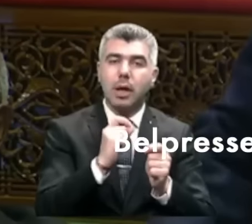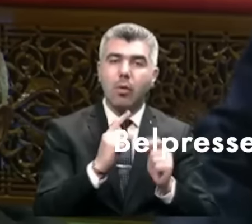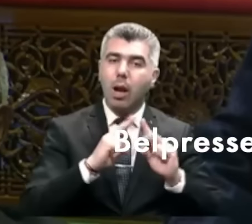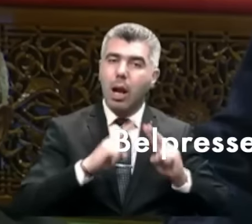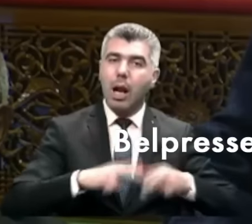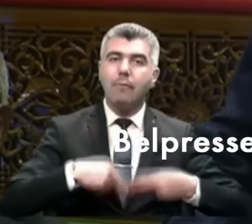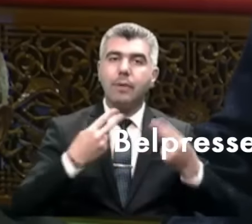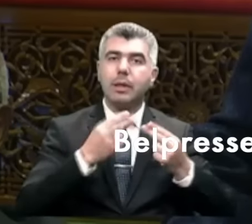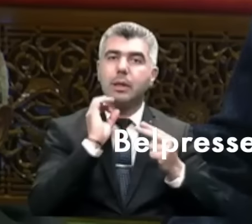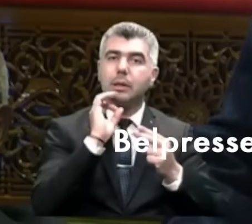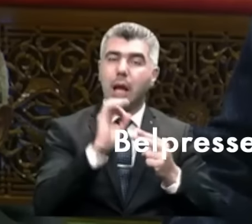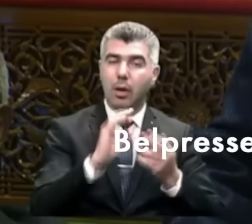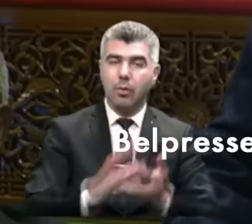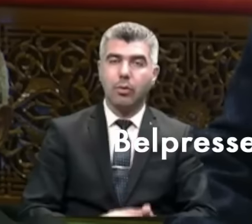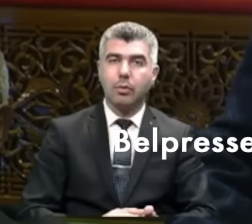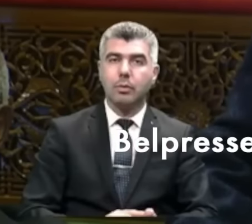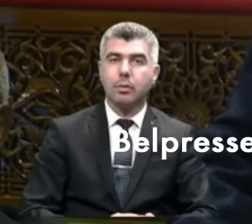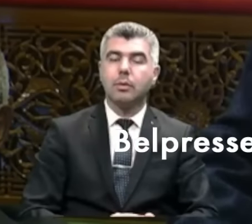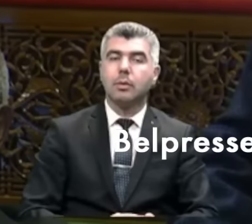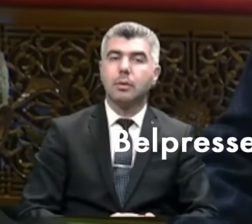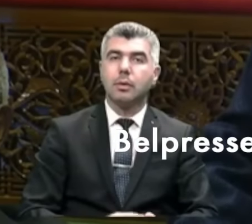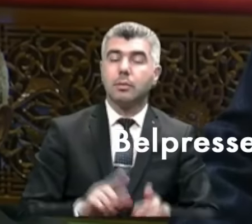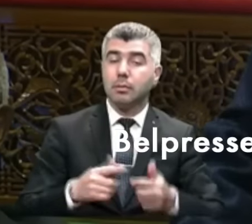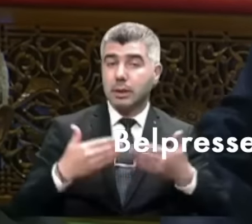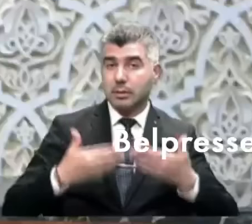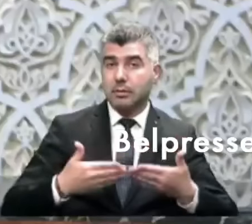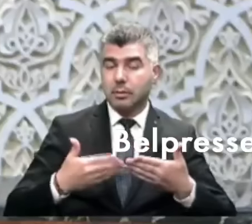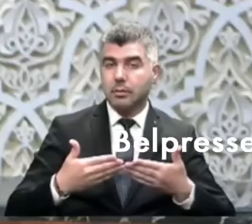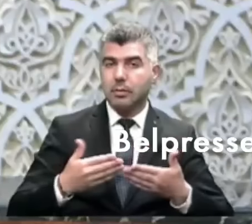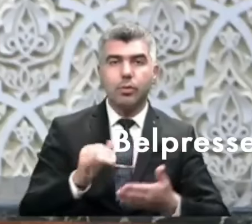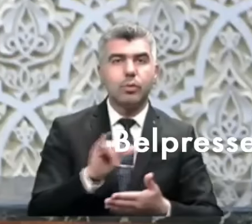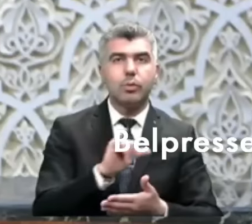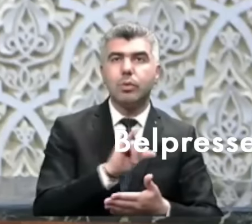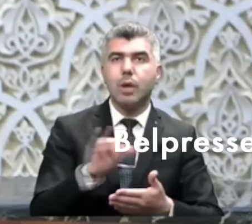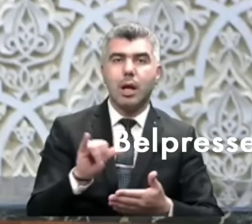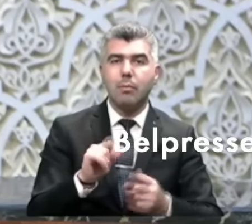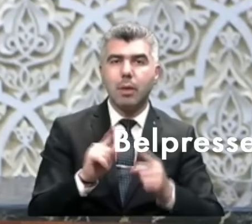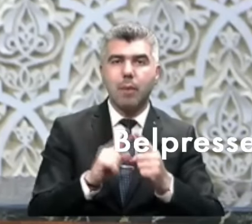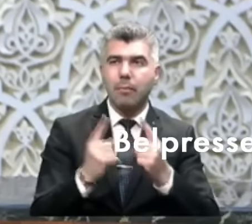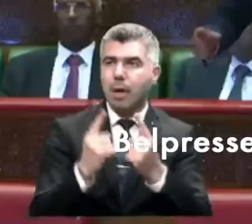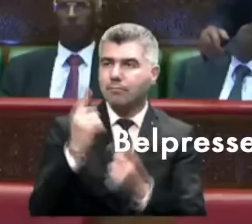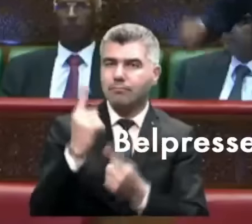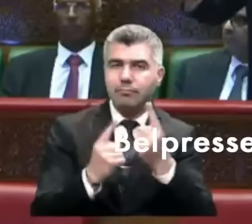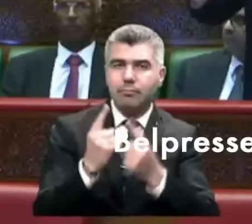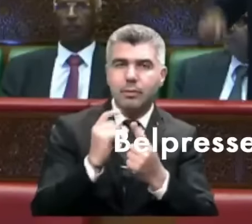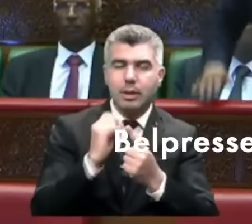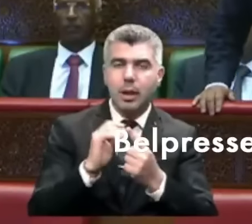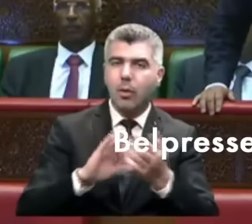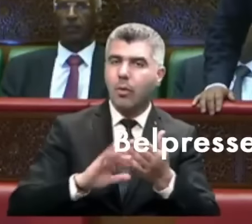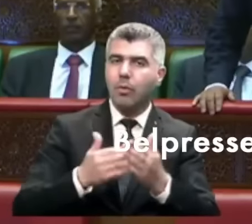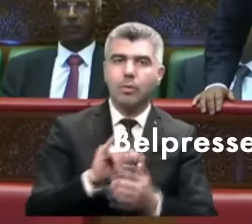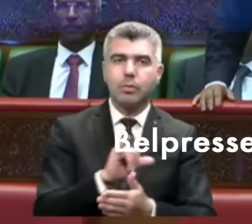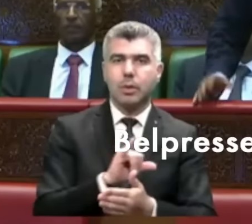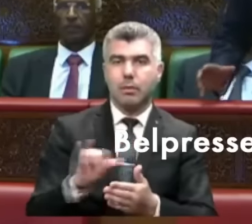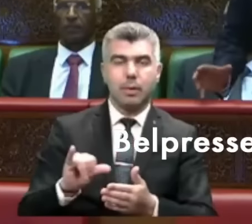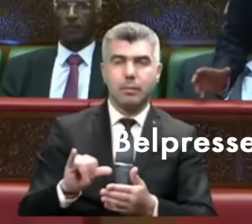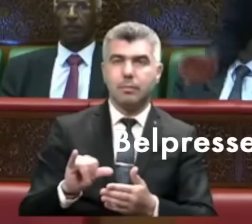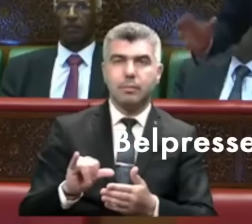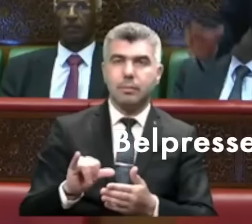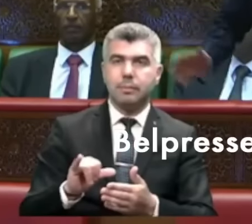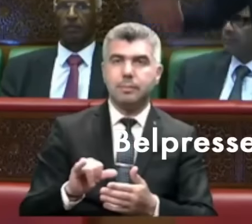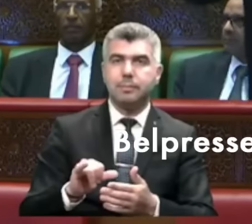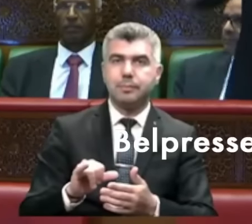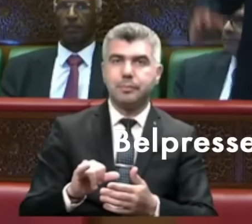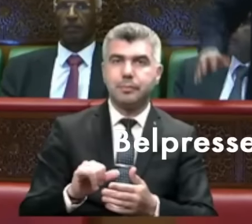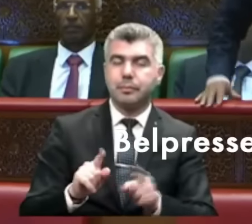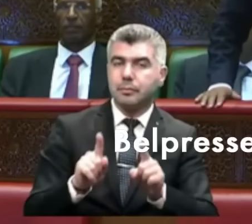وشي عشنا هنايا ولذلك نحن لسنا في حاجه الى مزايدات او ان يعني شي واحد يوضع